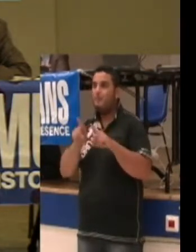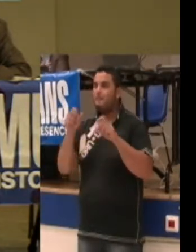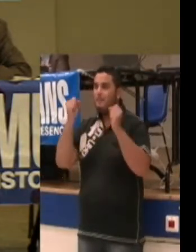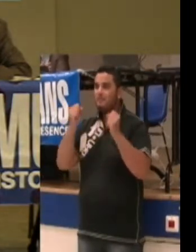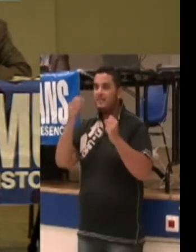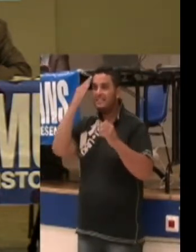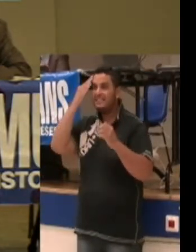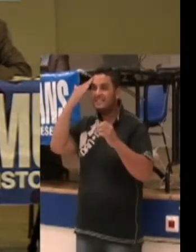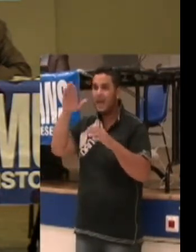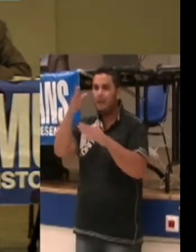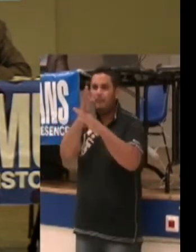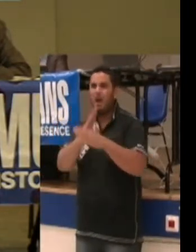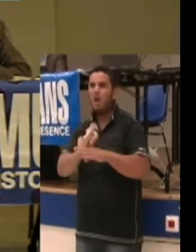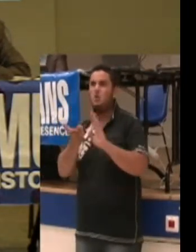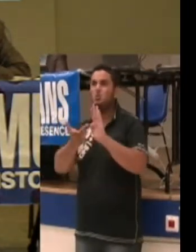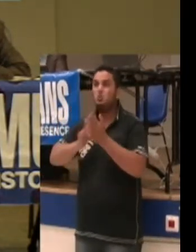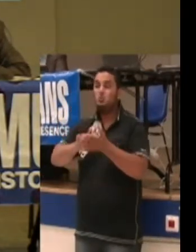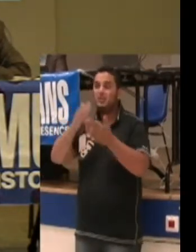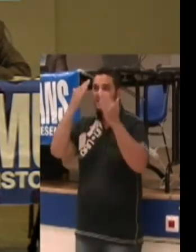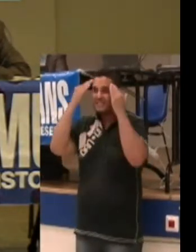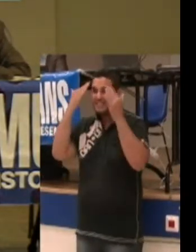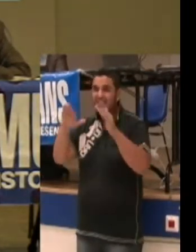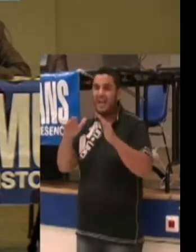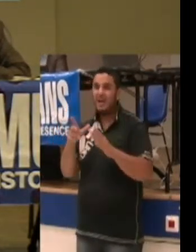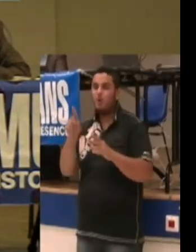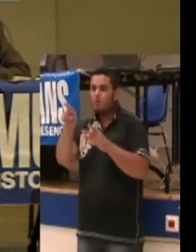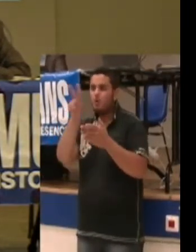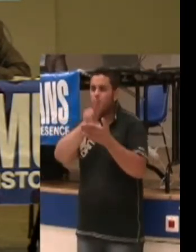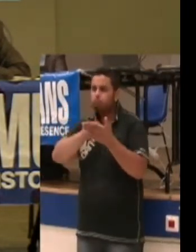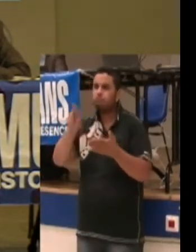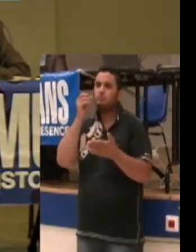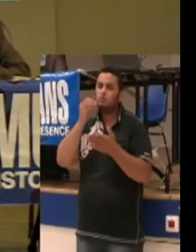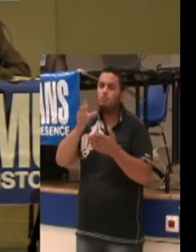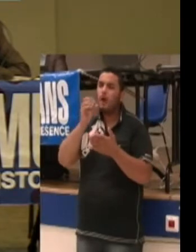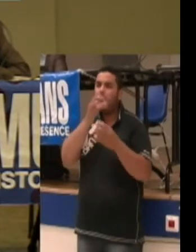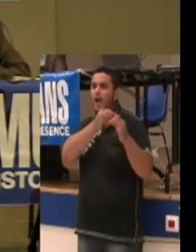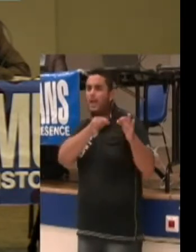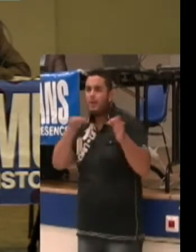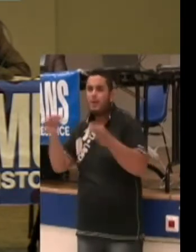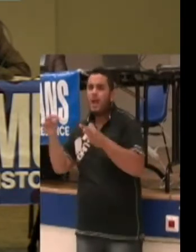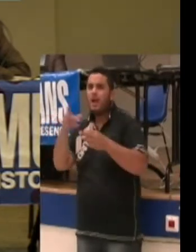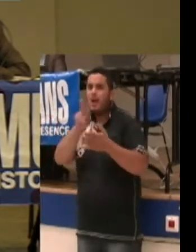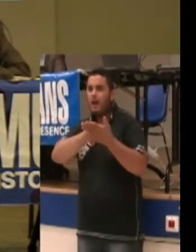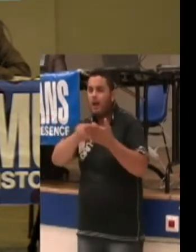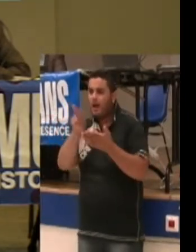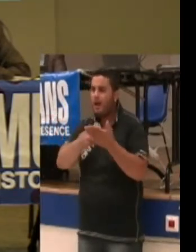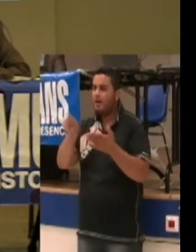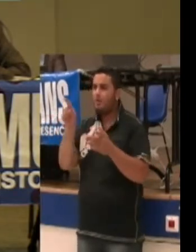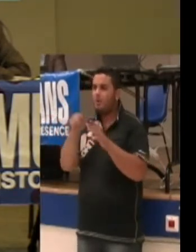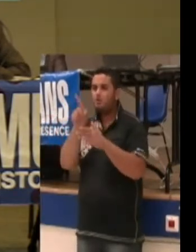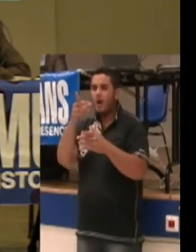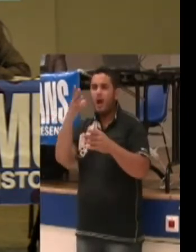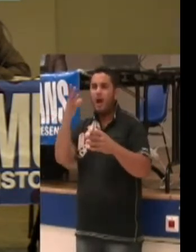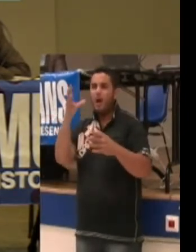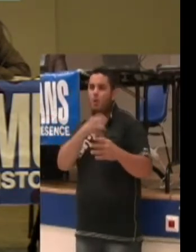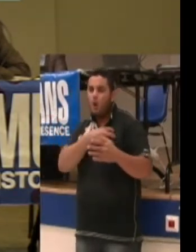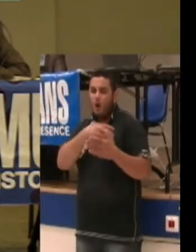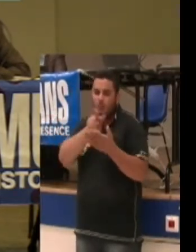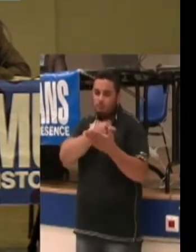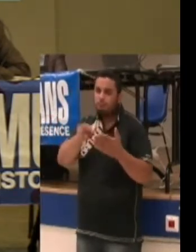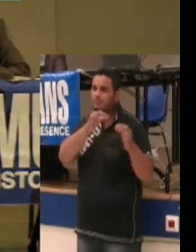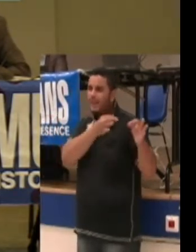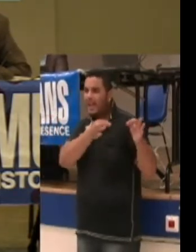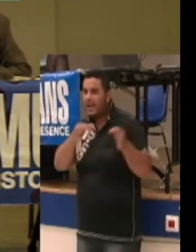de purifier notre cœur. Quand on le récite régulièrement, quand on le comprend régulièrement, et quand on a ce lien avec le Coran,